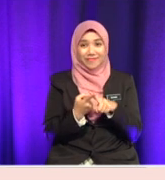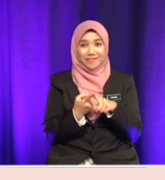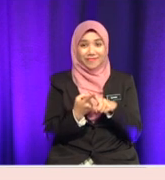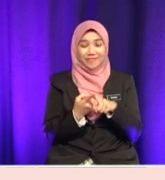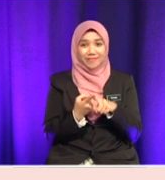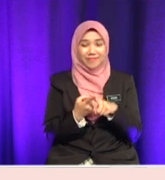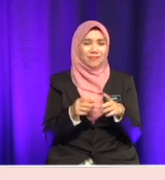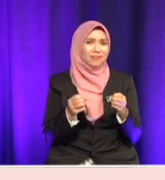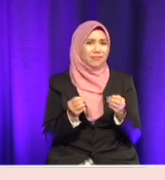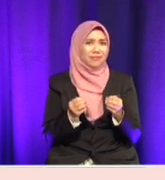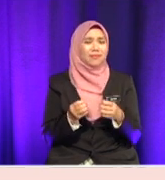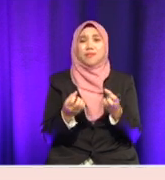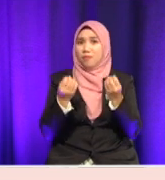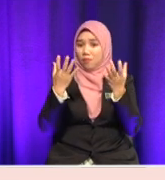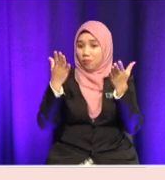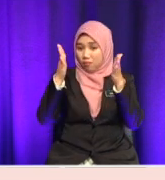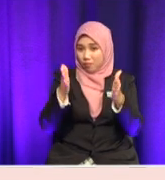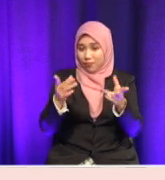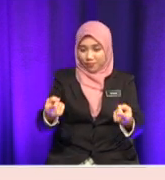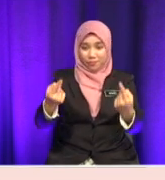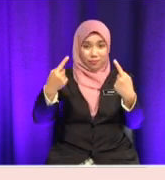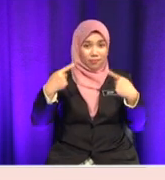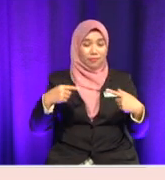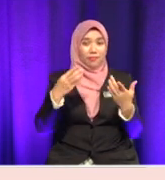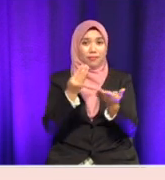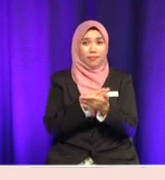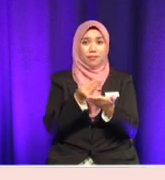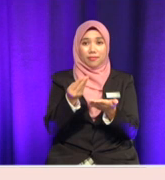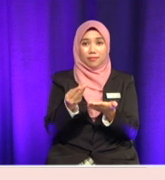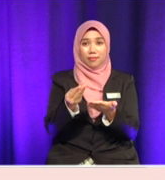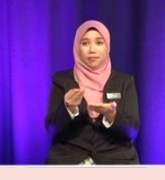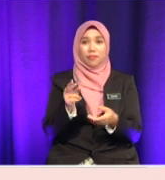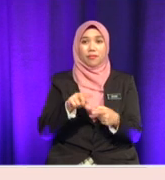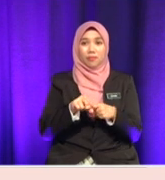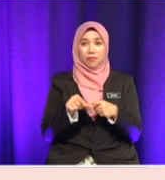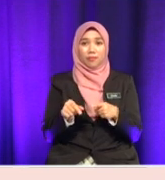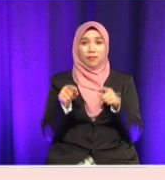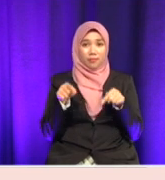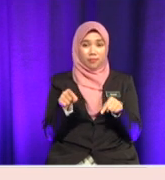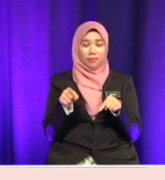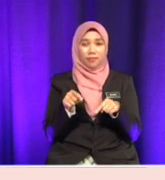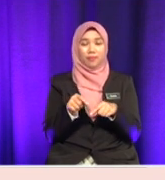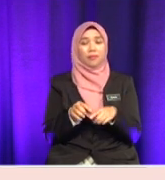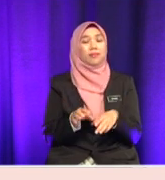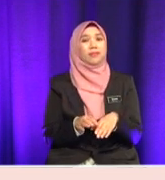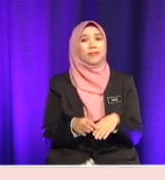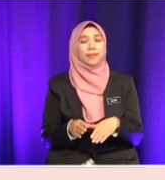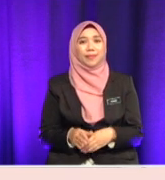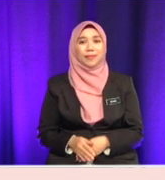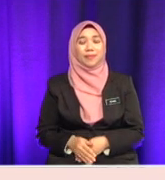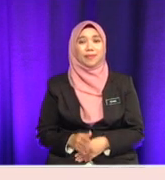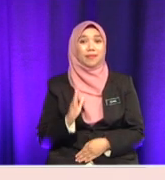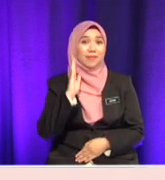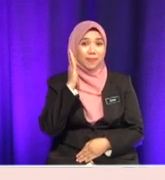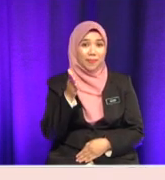pembeli atau pelanggan datang membeli udang atau apa yang kita ternak juga orang